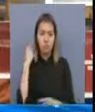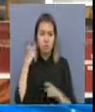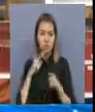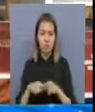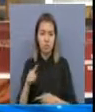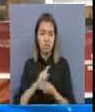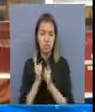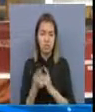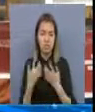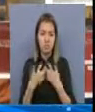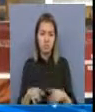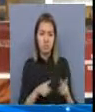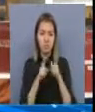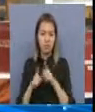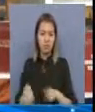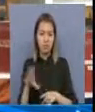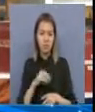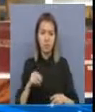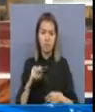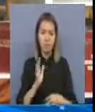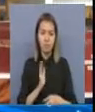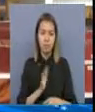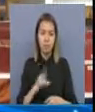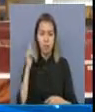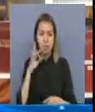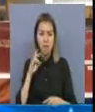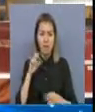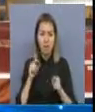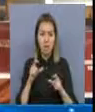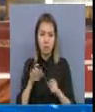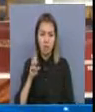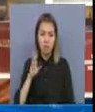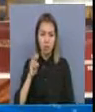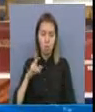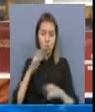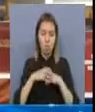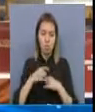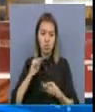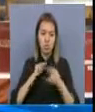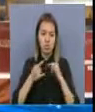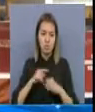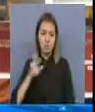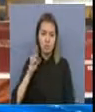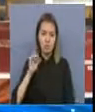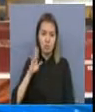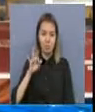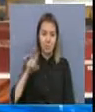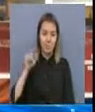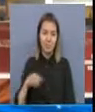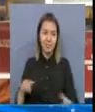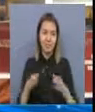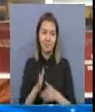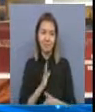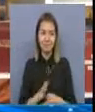технологиялық үдерісті цифрландыруға көшкен ірі кәсіпорындар ретінде Қазақ Алтын, Алтынтау, Көкшетсемен және Семізбай У серіктестігін айтуға болады.